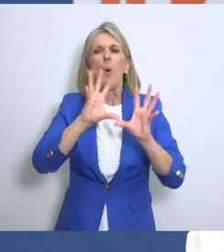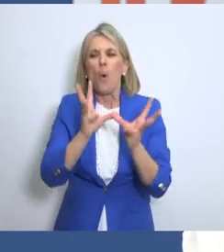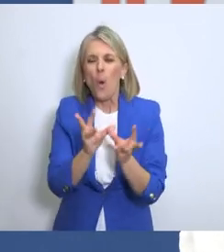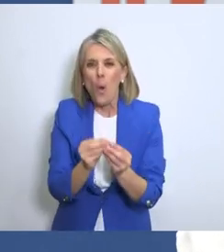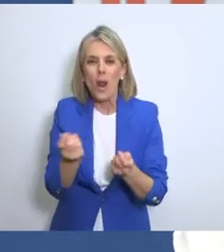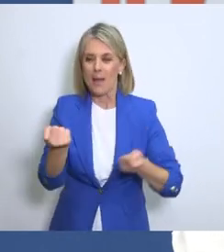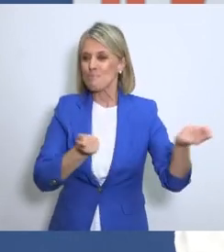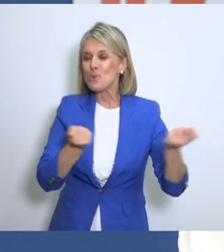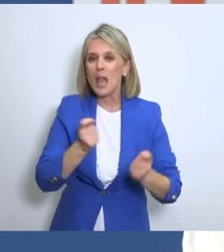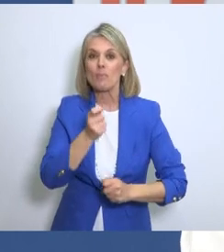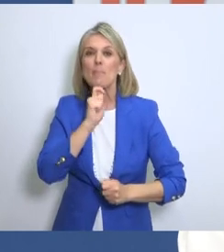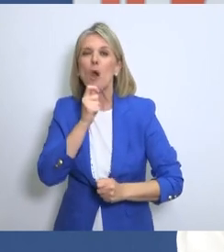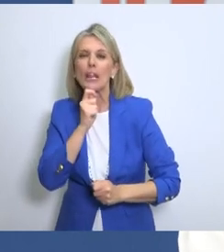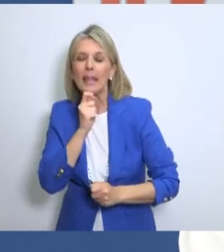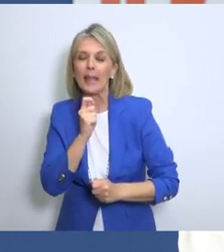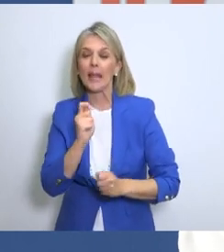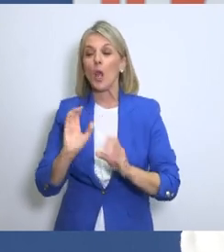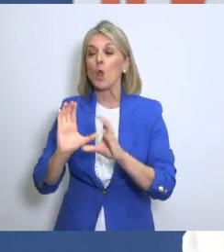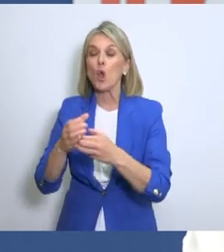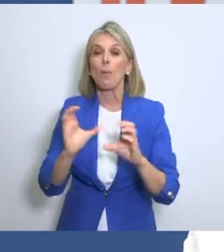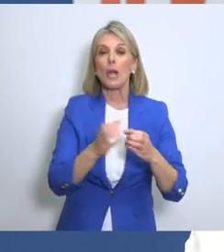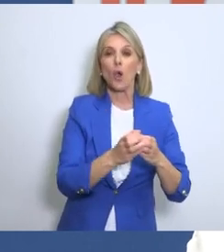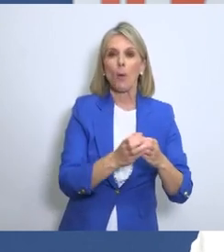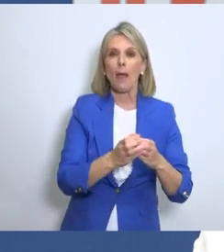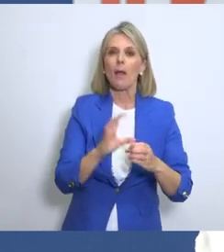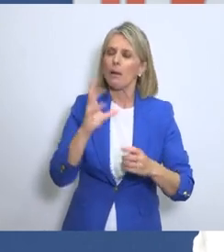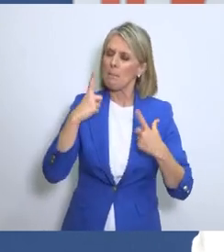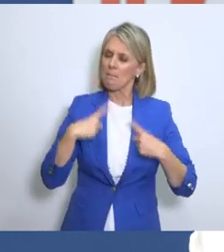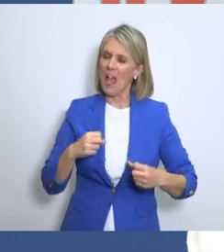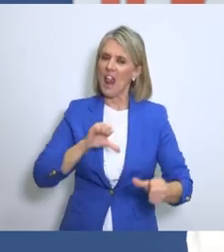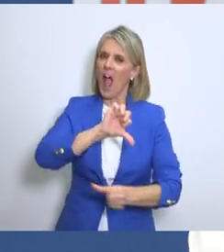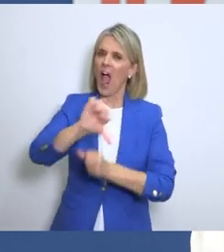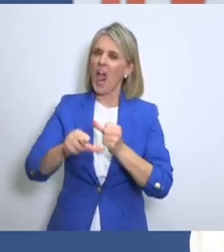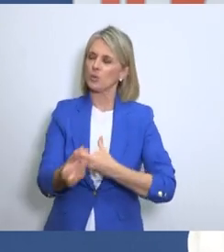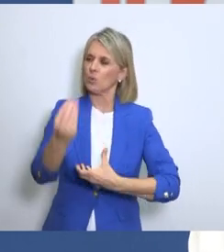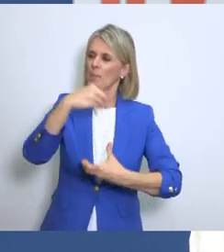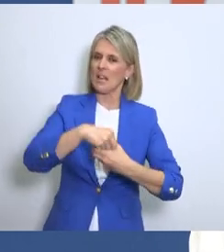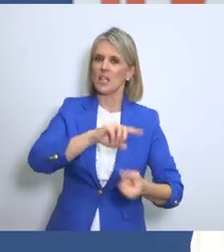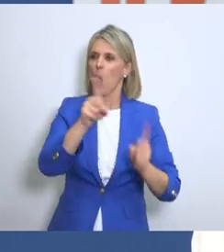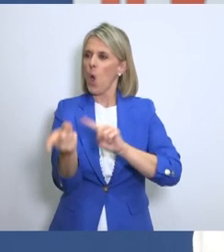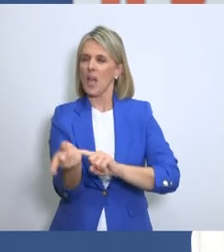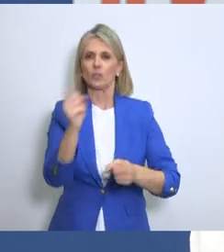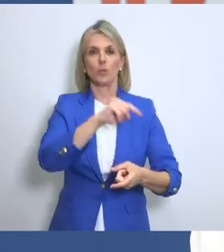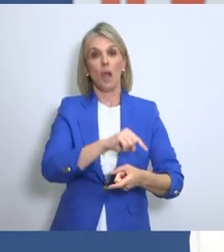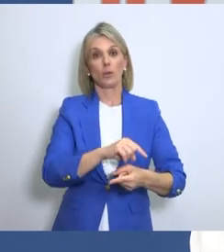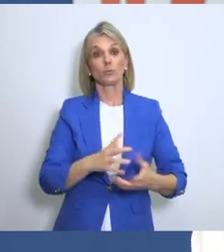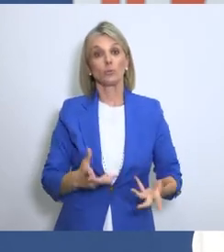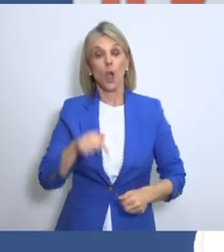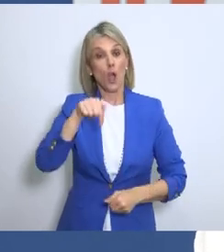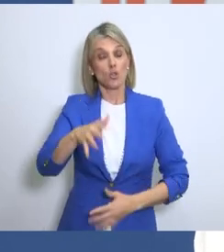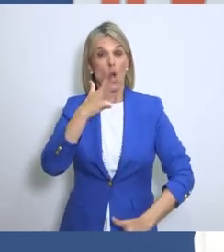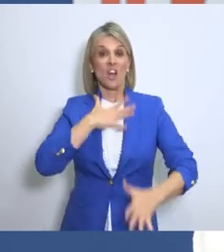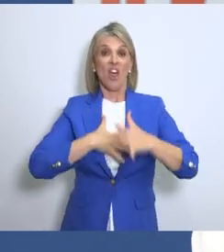σχήματα, προκειμένου να βρουν πολιτικά δεκανίκια. Άρα, μια αυτοδυναμία που τώρα με